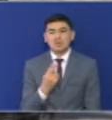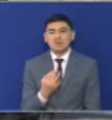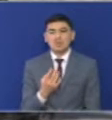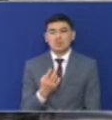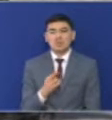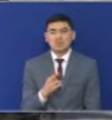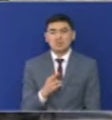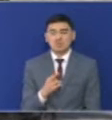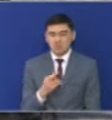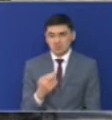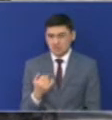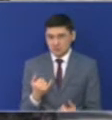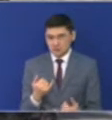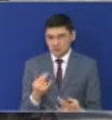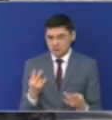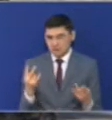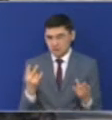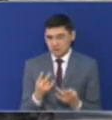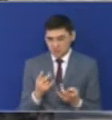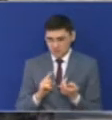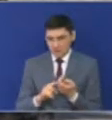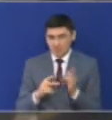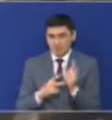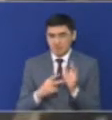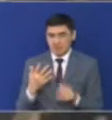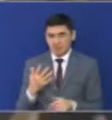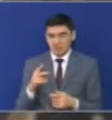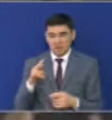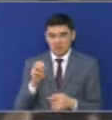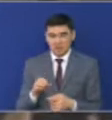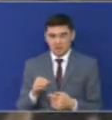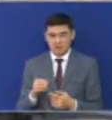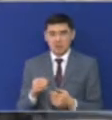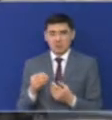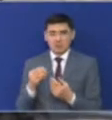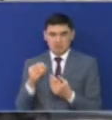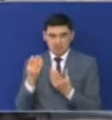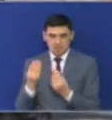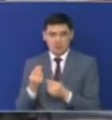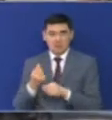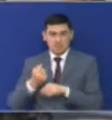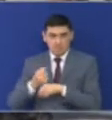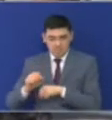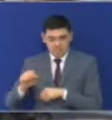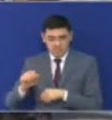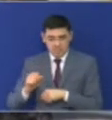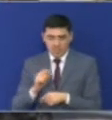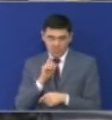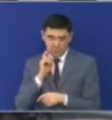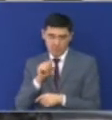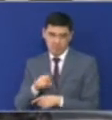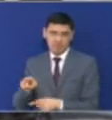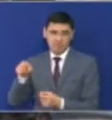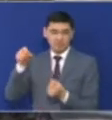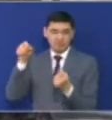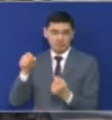очень актуальна в честь 75-летия Великой Победы для подрастающего поколения молодежи,